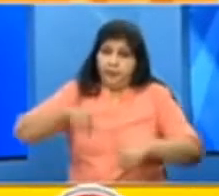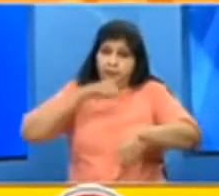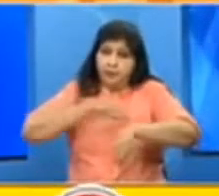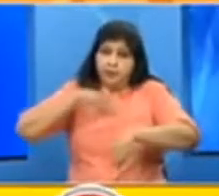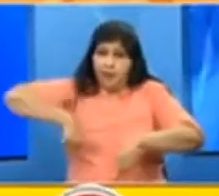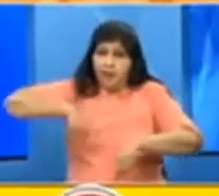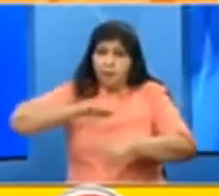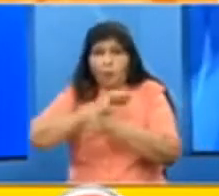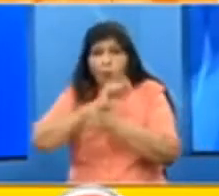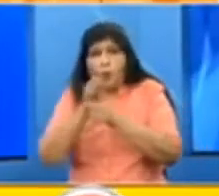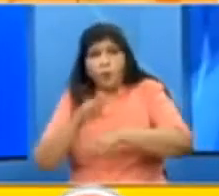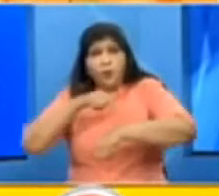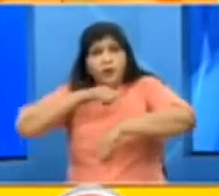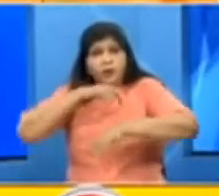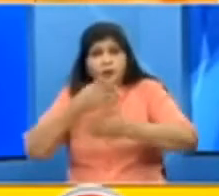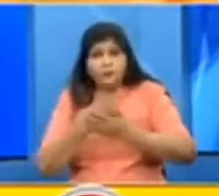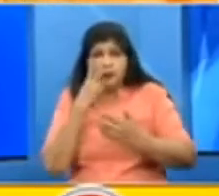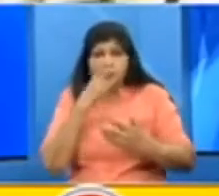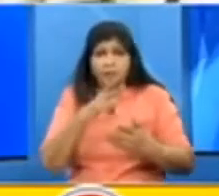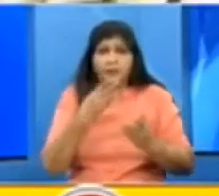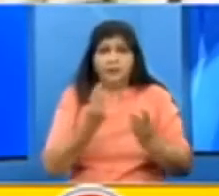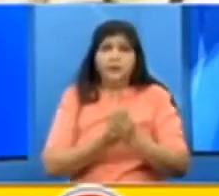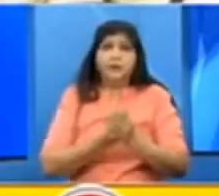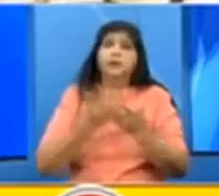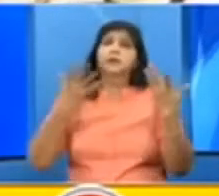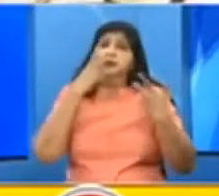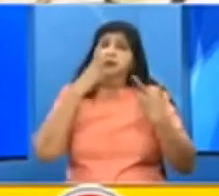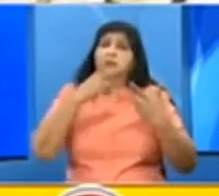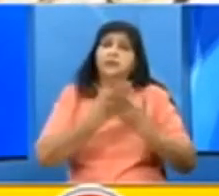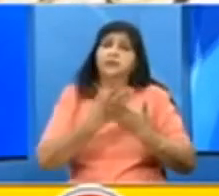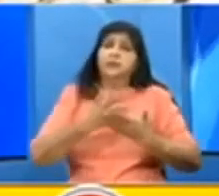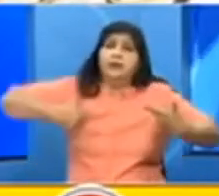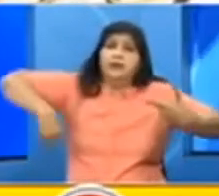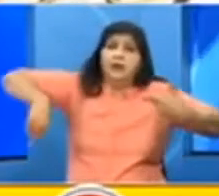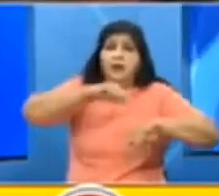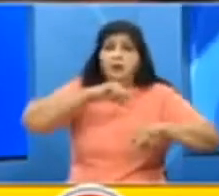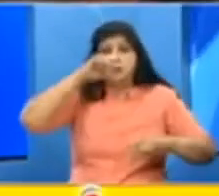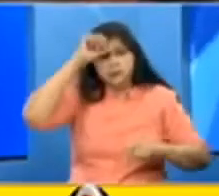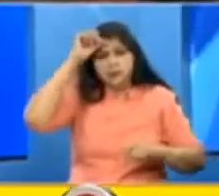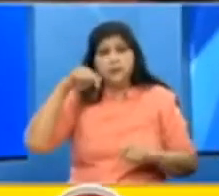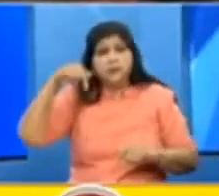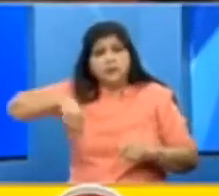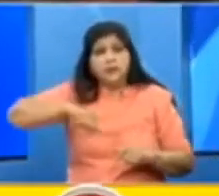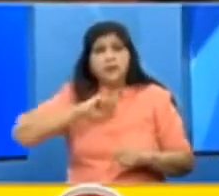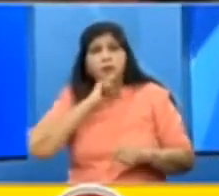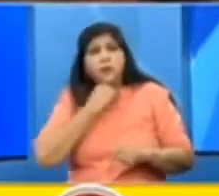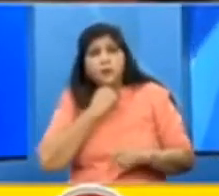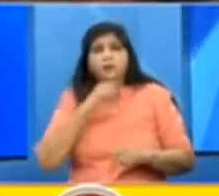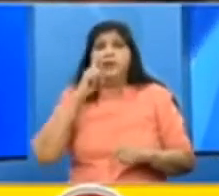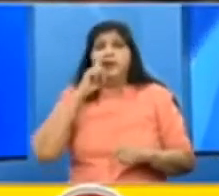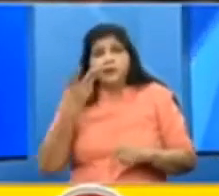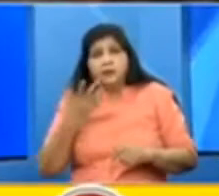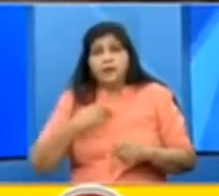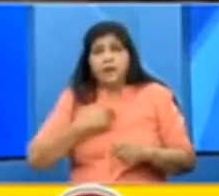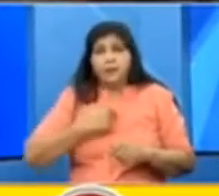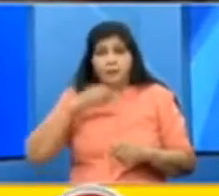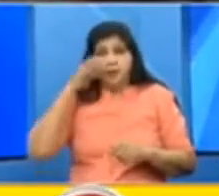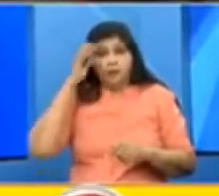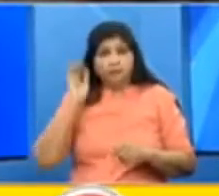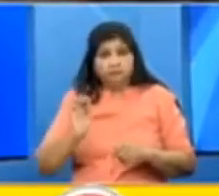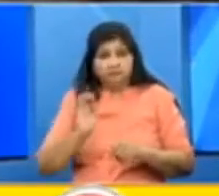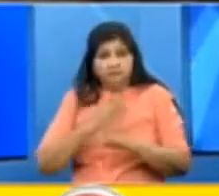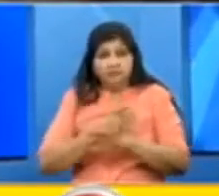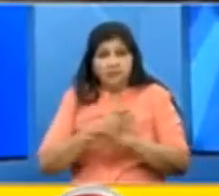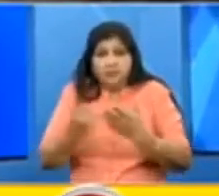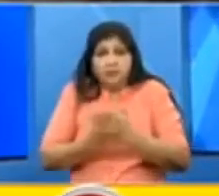भी देख रहे हैं कि कैसे हमारे देश के युवाओं, महिलाओं ने अपने टैलेंट और स्किल के दम